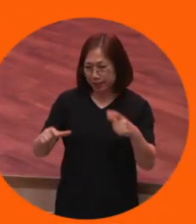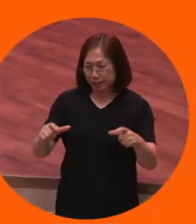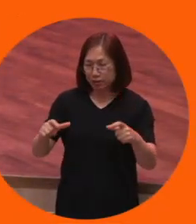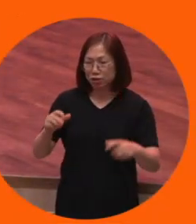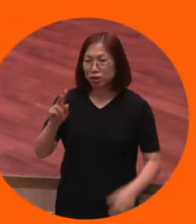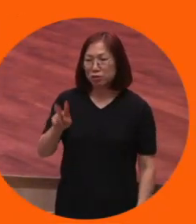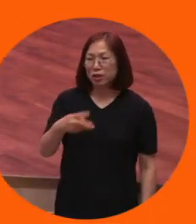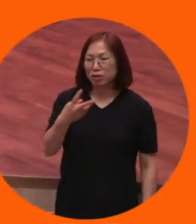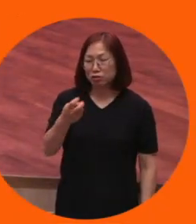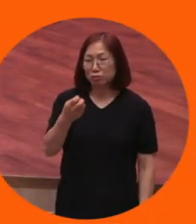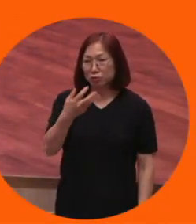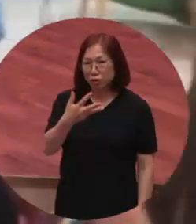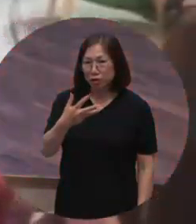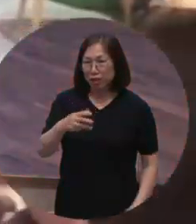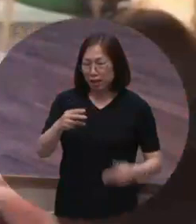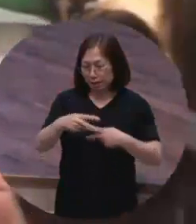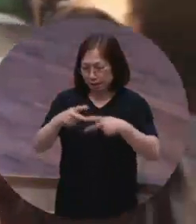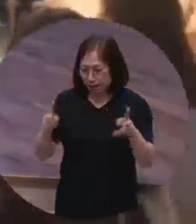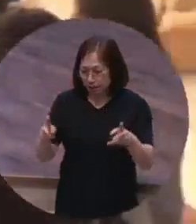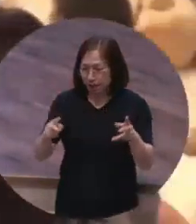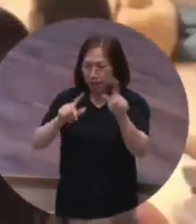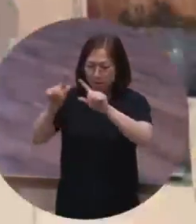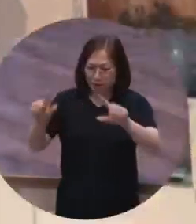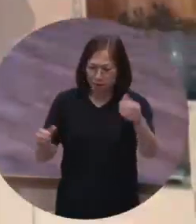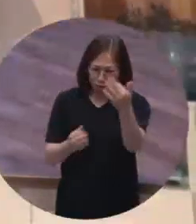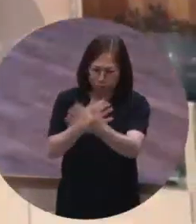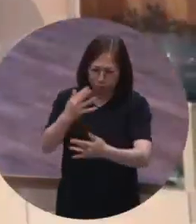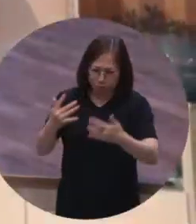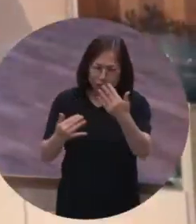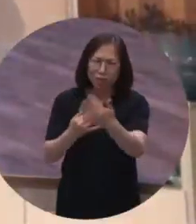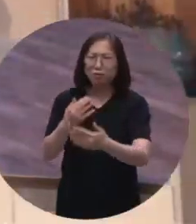228개의 다락방에서 현장의 불꽃을 피우고 있습니다.